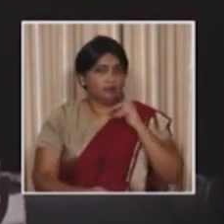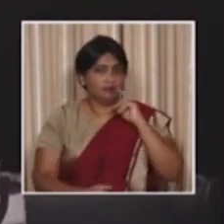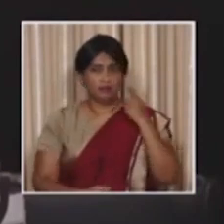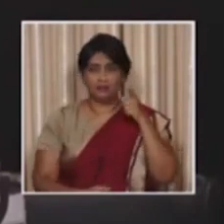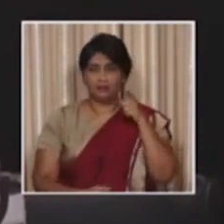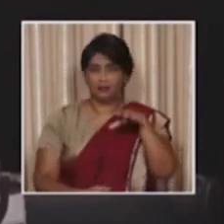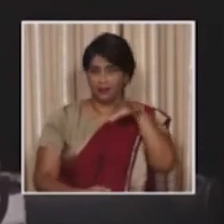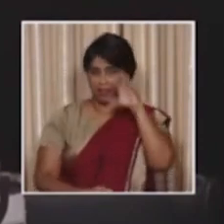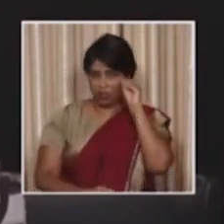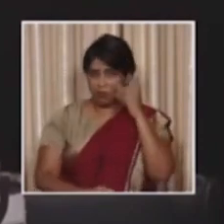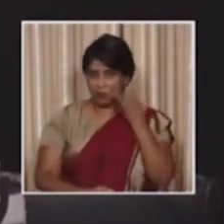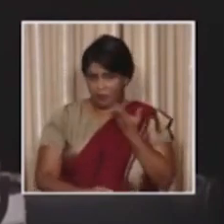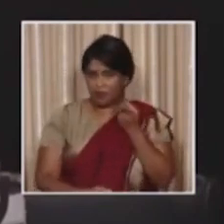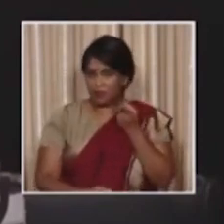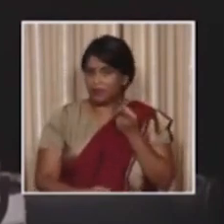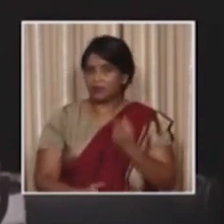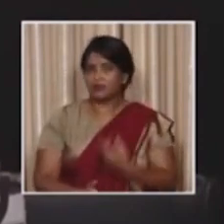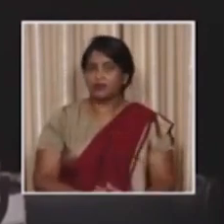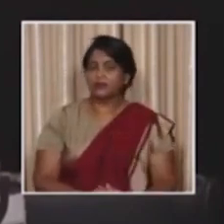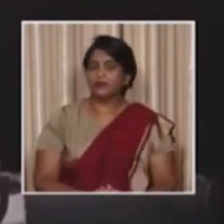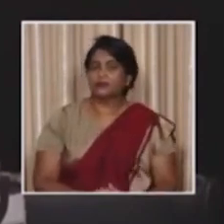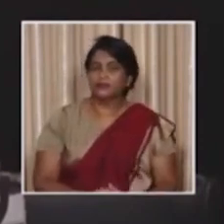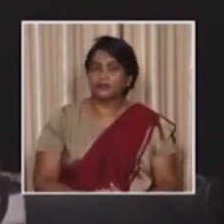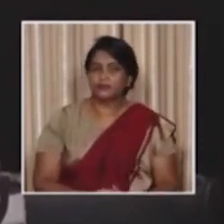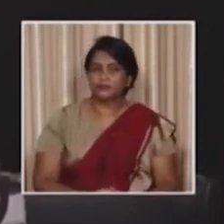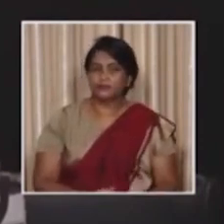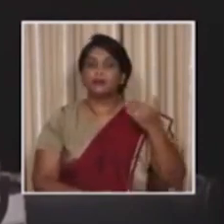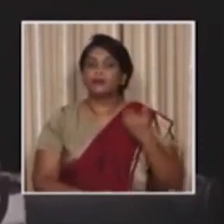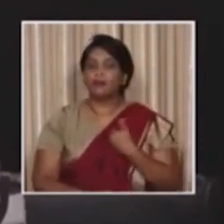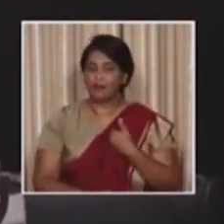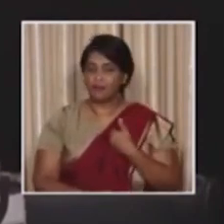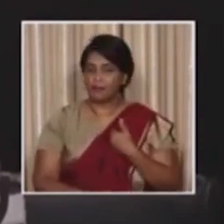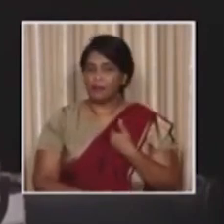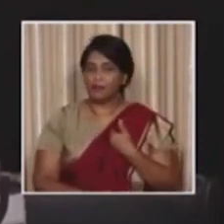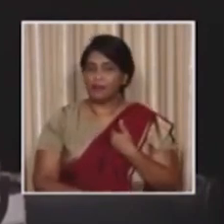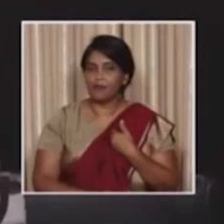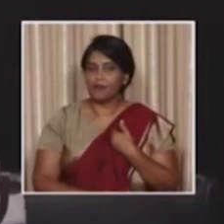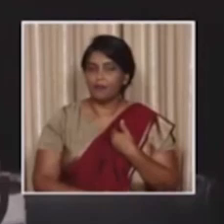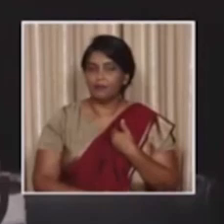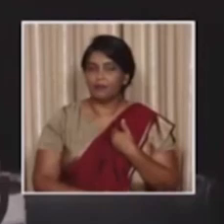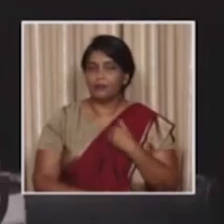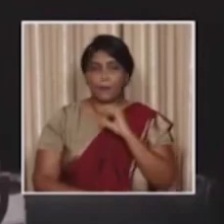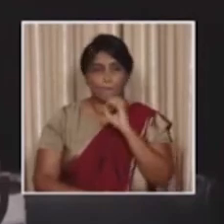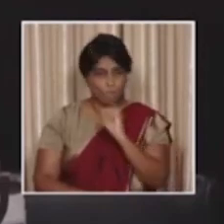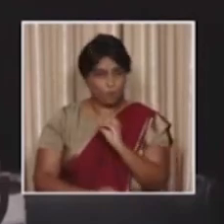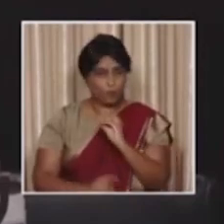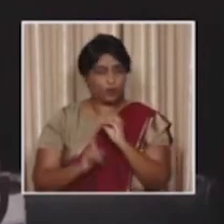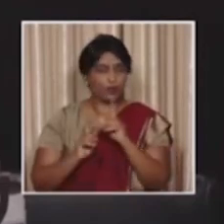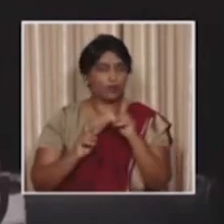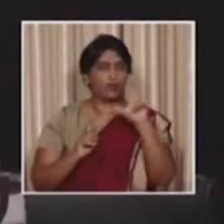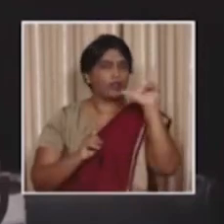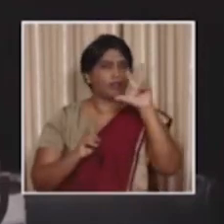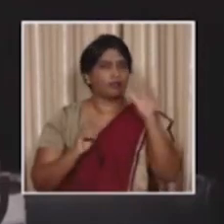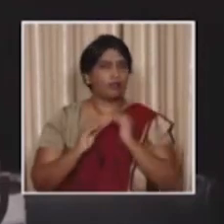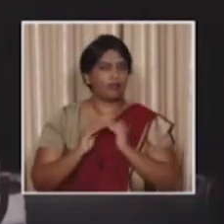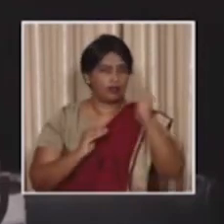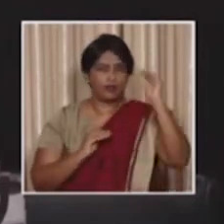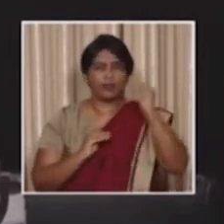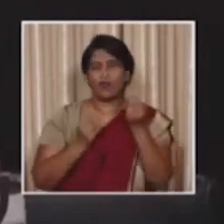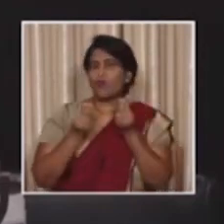நிலையில் தற்போது 52 ரூபாவாக விற்பனை செய்யப்படுகின்றது. சீனி விலை முன்னரும் தற்போதும் 365 ரூபாவாகவே